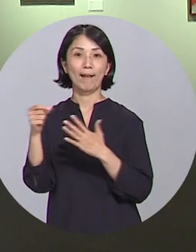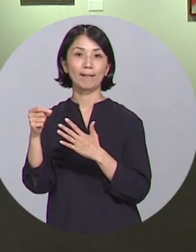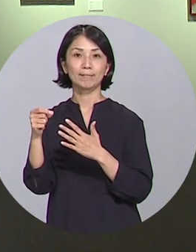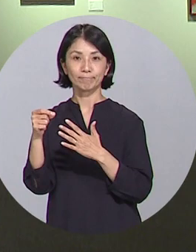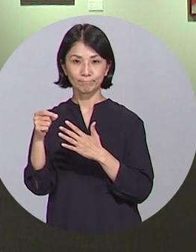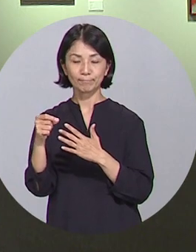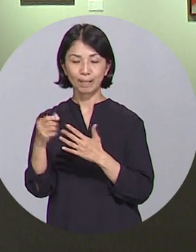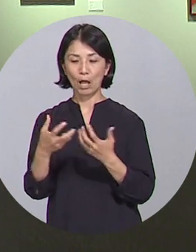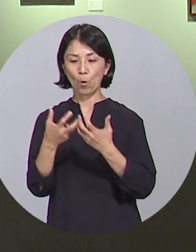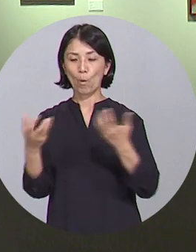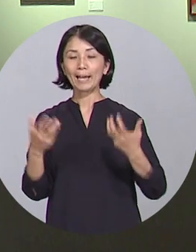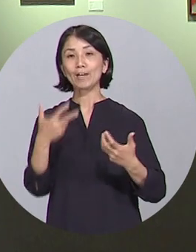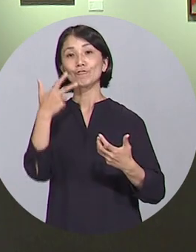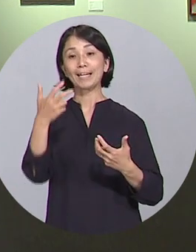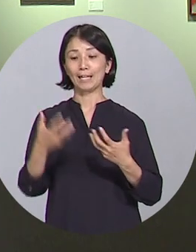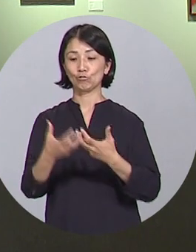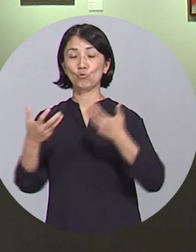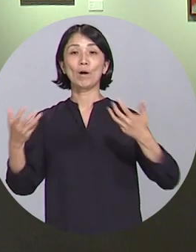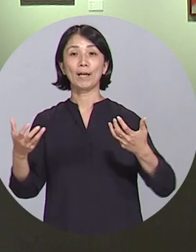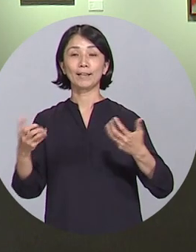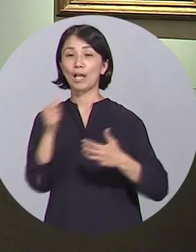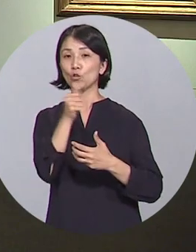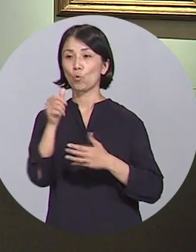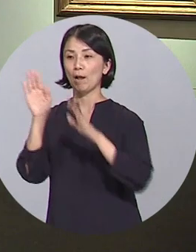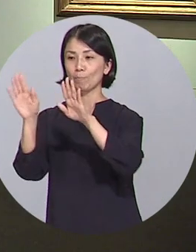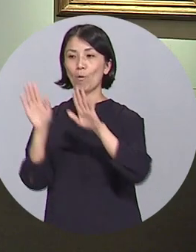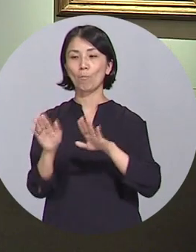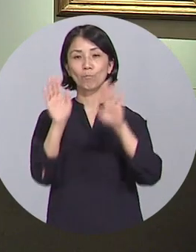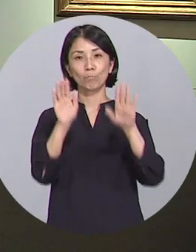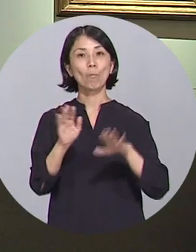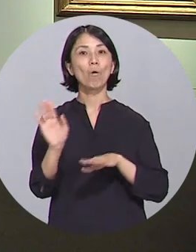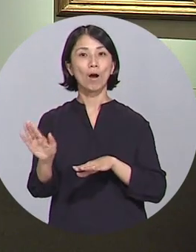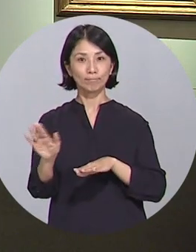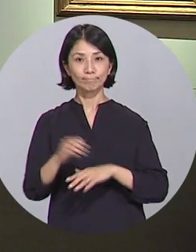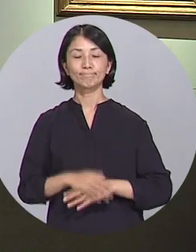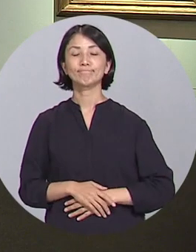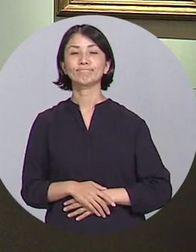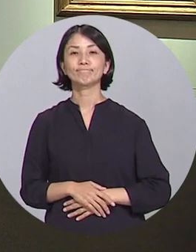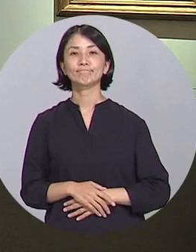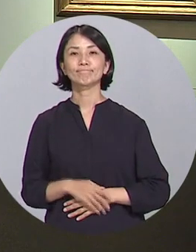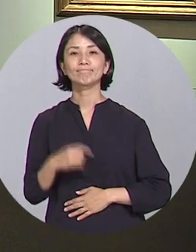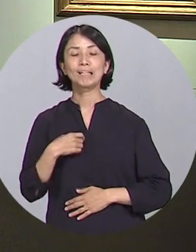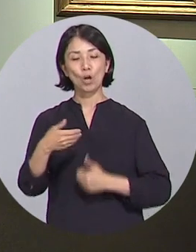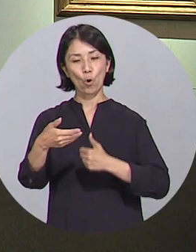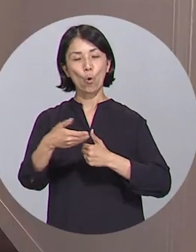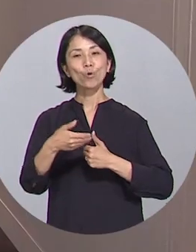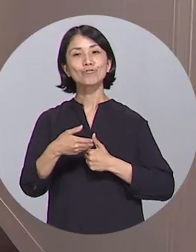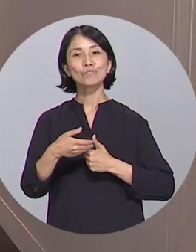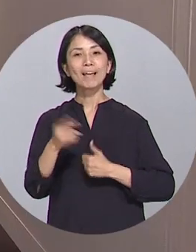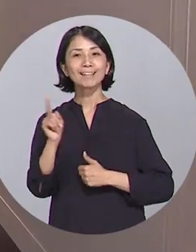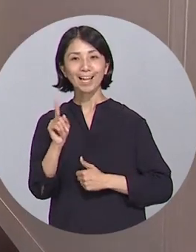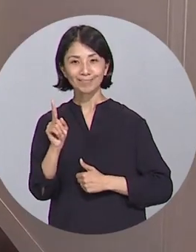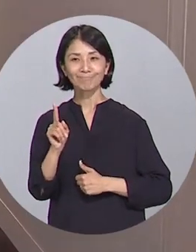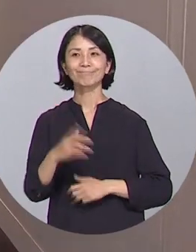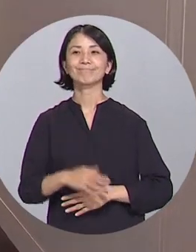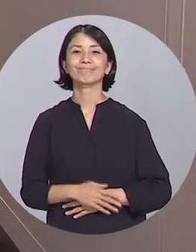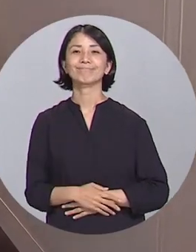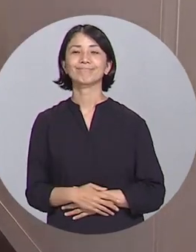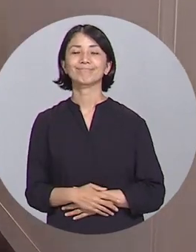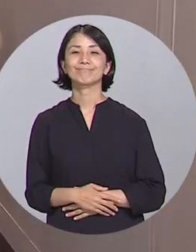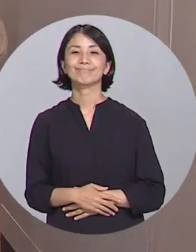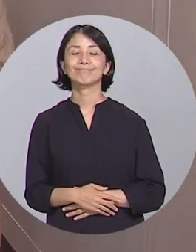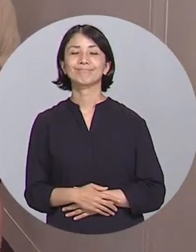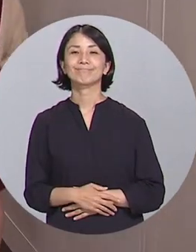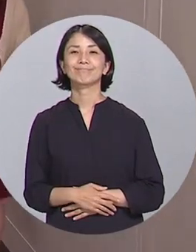を7章に分けて紹介しています。その中からまずは私におすすめの絵を見せていただきました。